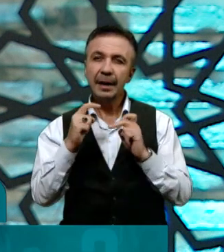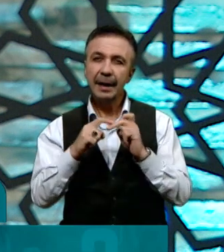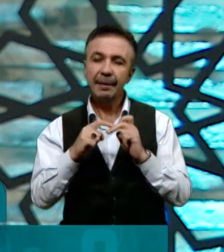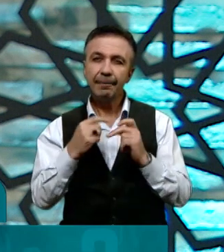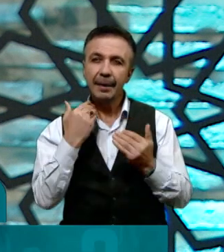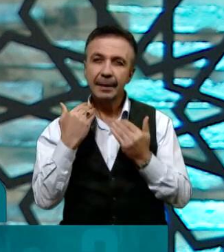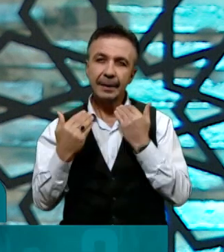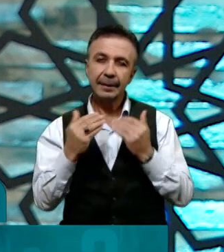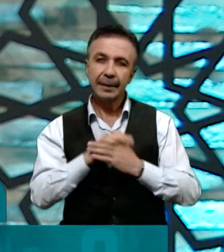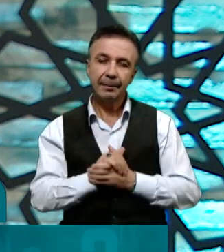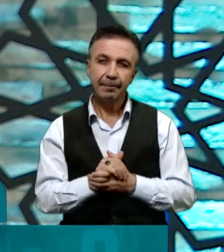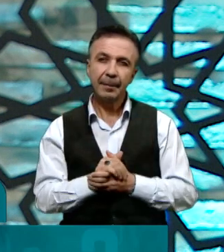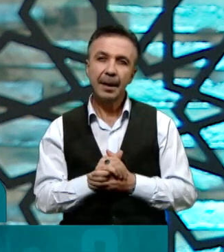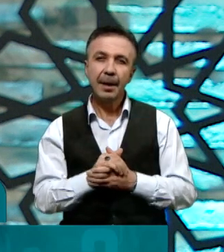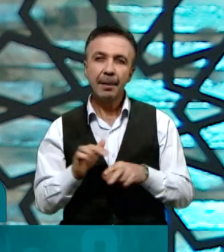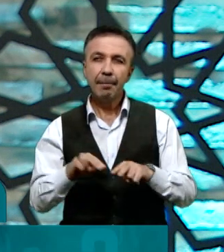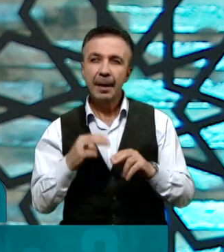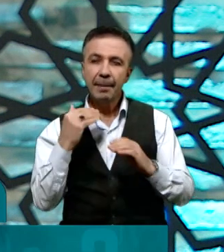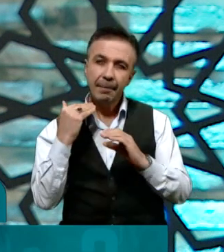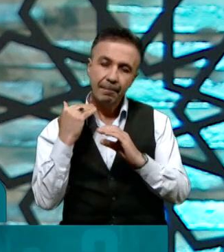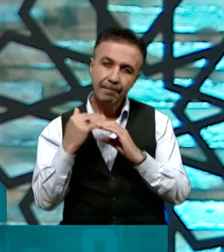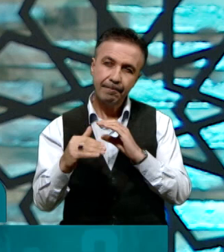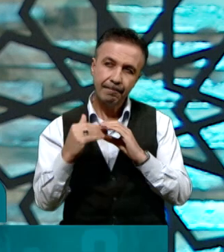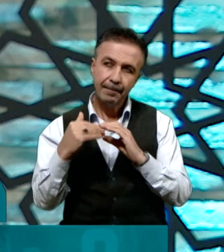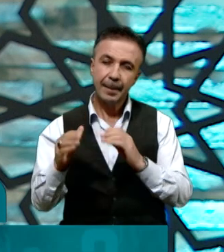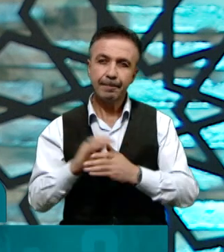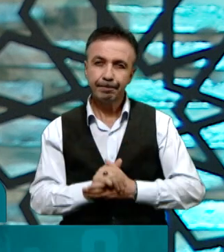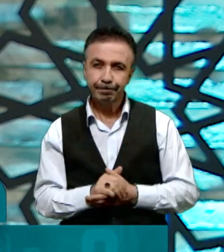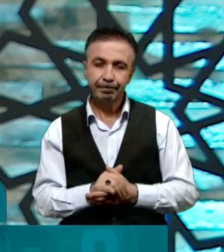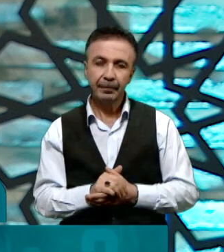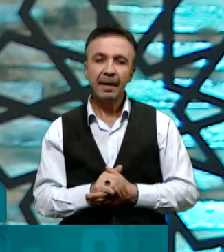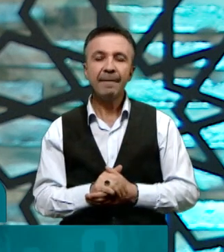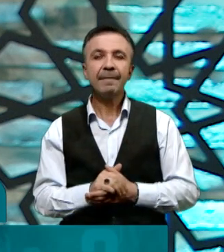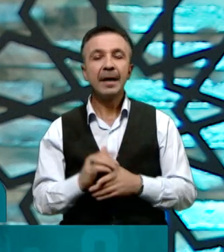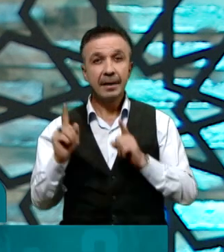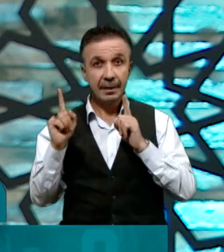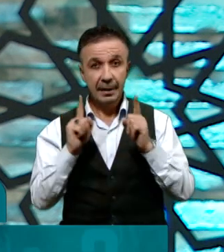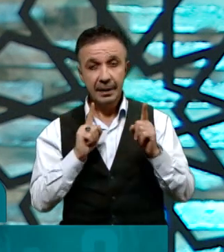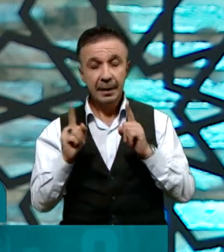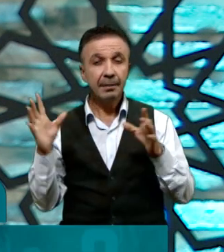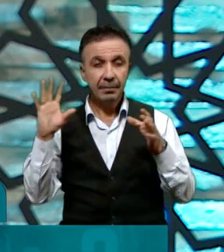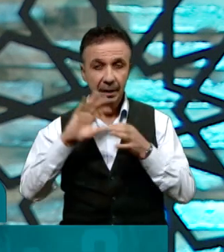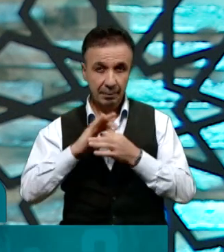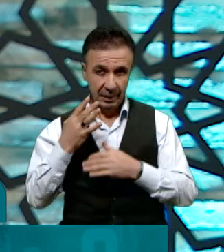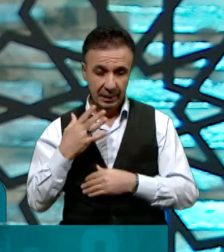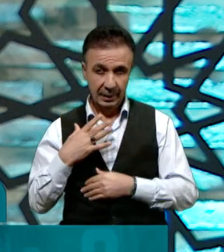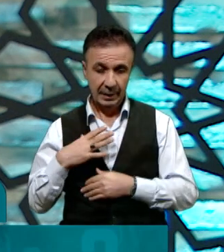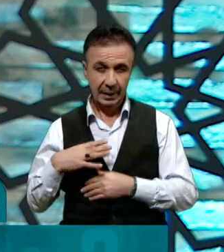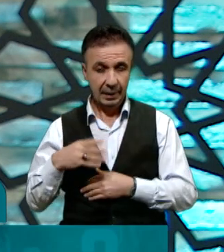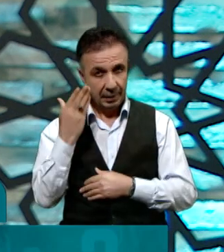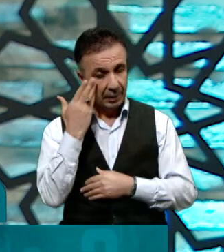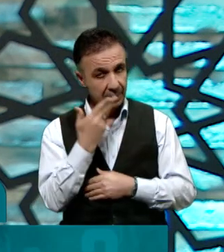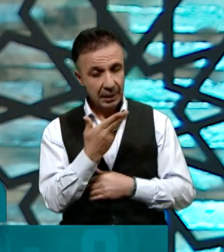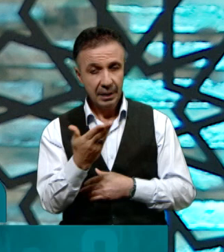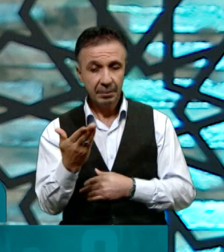diyanet.gov.tr adresi üzerinden de mail yoluyla sorularınızı gönderme imkanınız var. Ve sosyal medya üzerinden bağlantı kurmak isteyen,